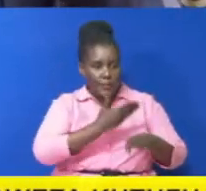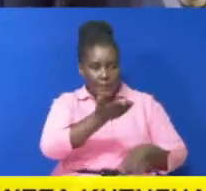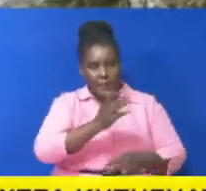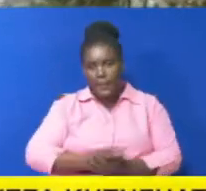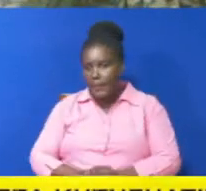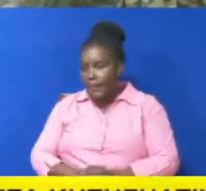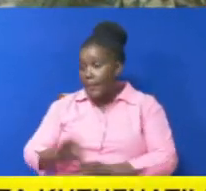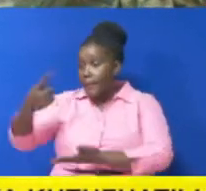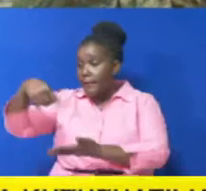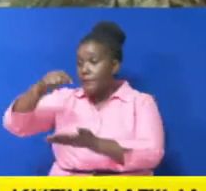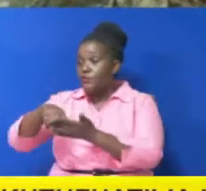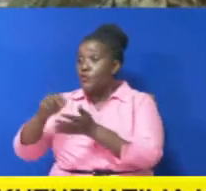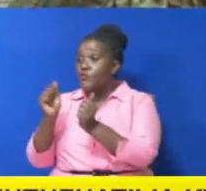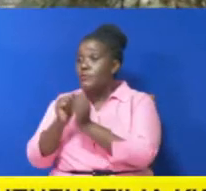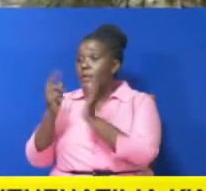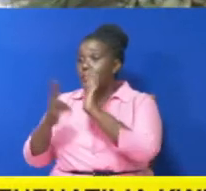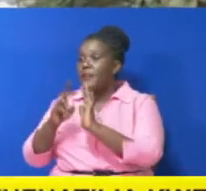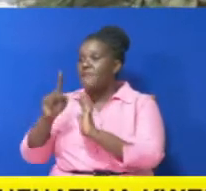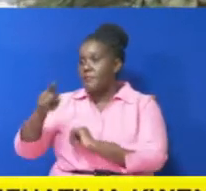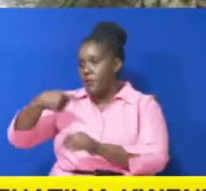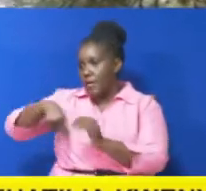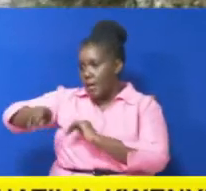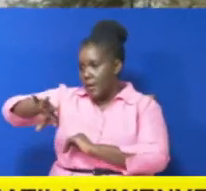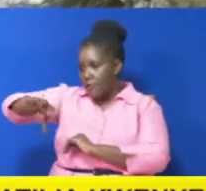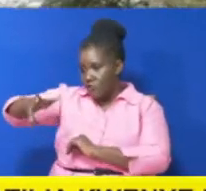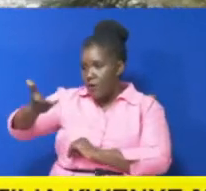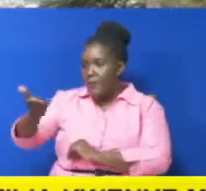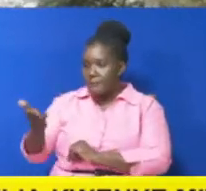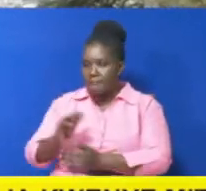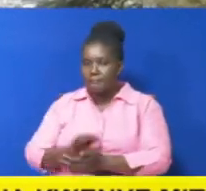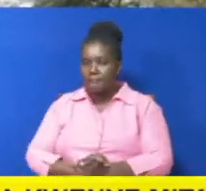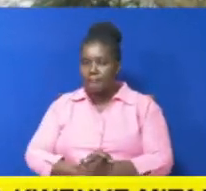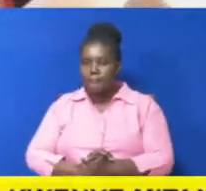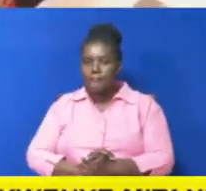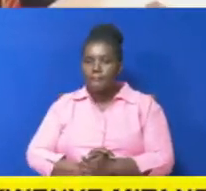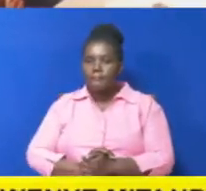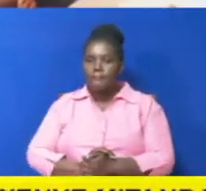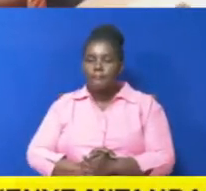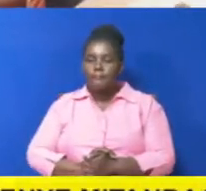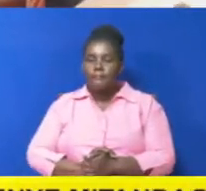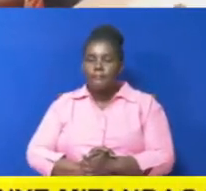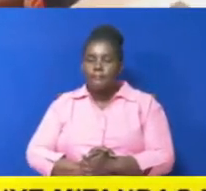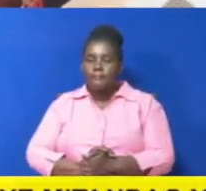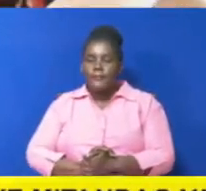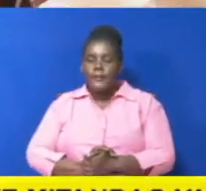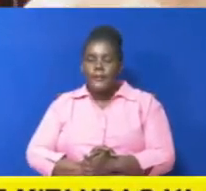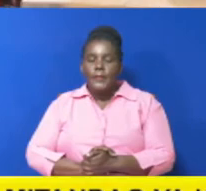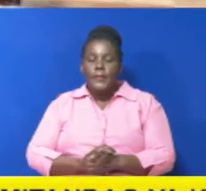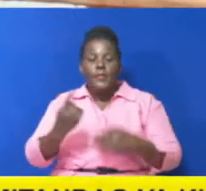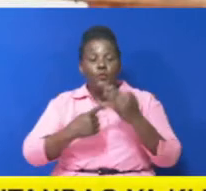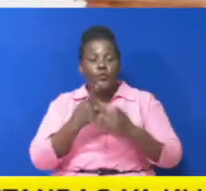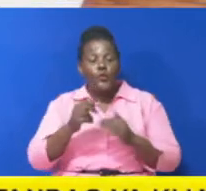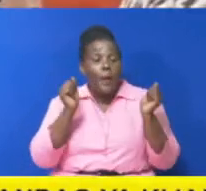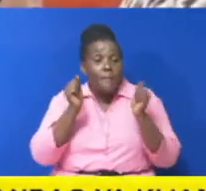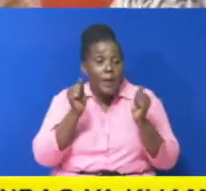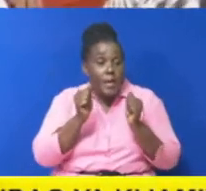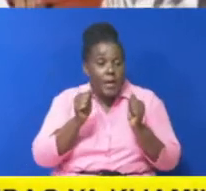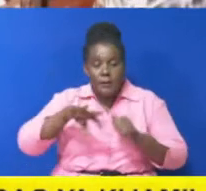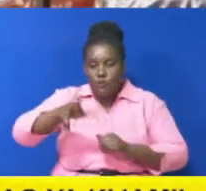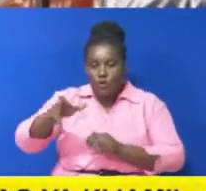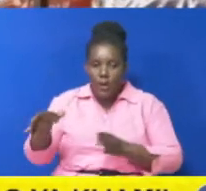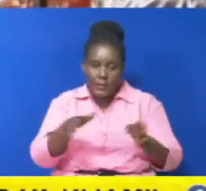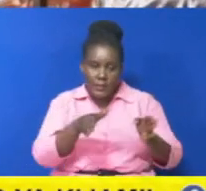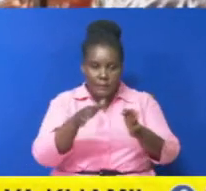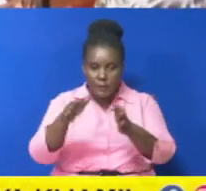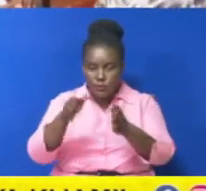vituo takriban 17 katika mkoa wetu wa Simiyu ambao mafunzo haya yanaendelea. Kutoka Bariadi mkoani Simiyu,